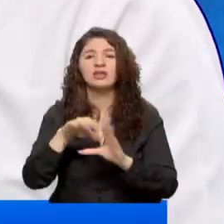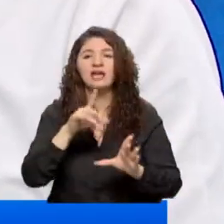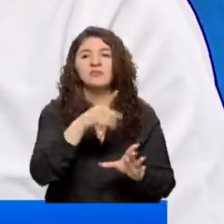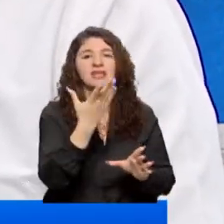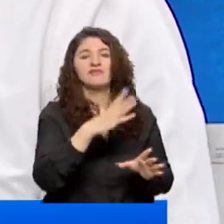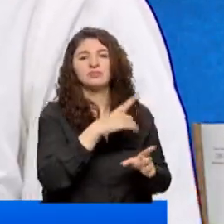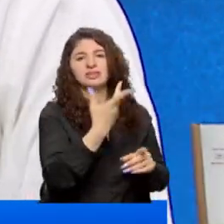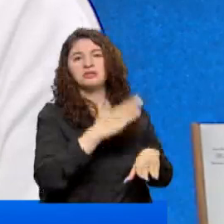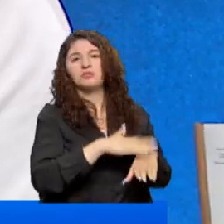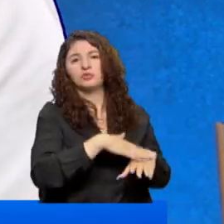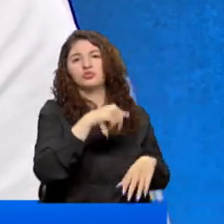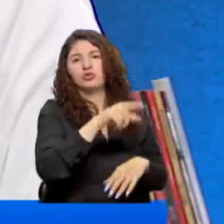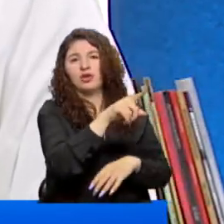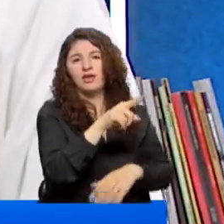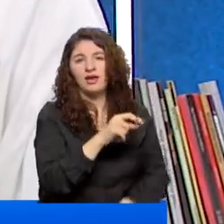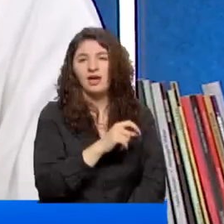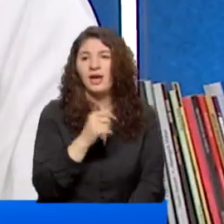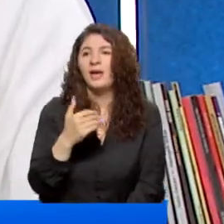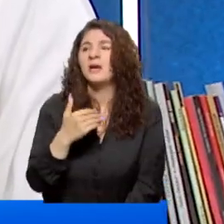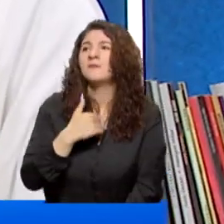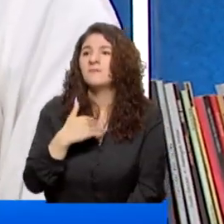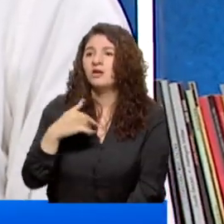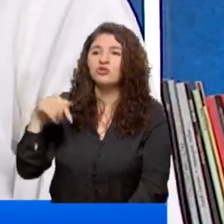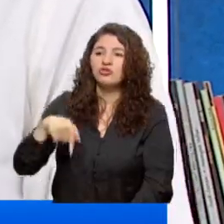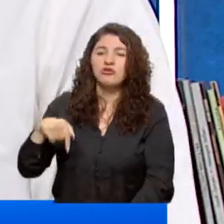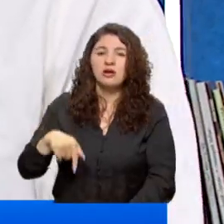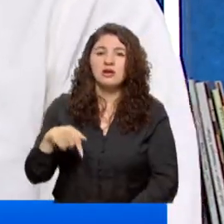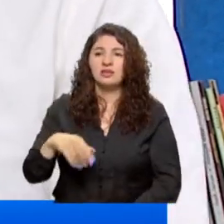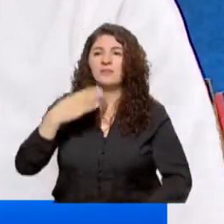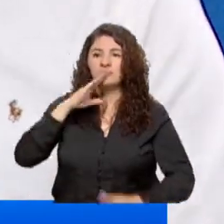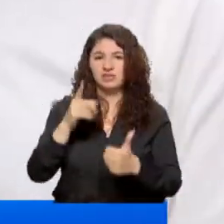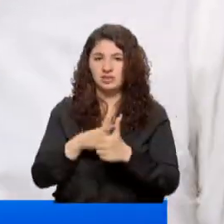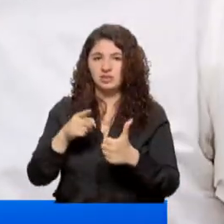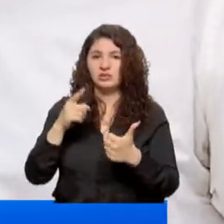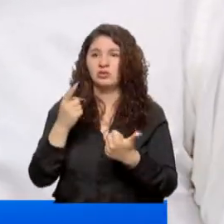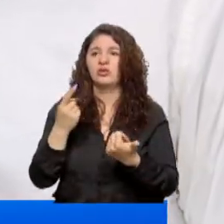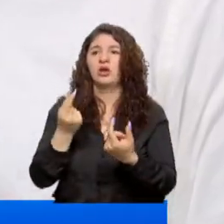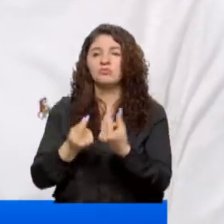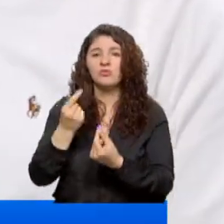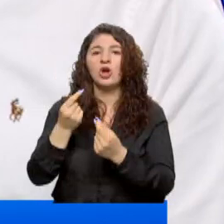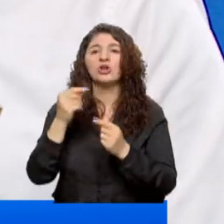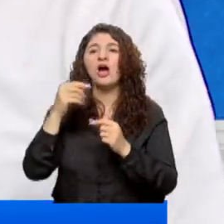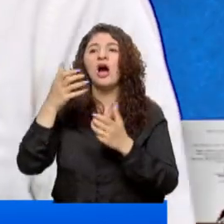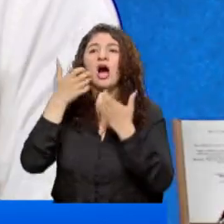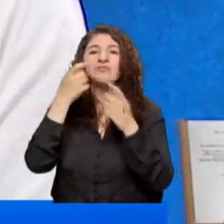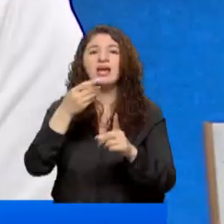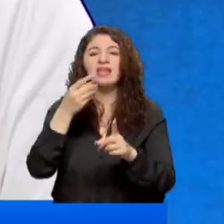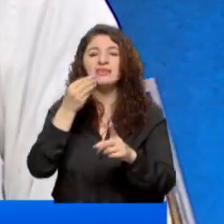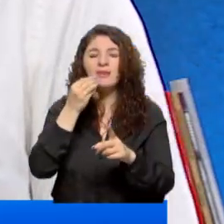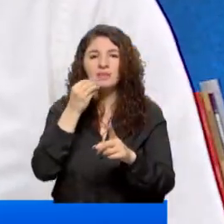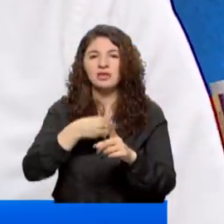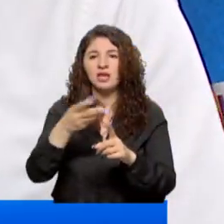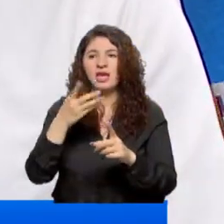şimdi Sizde ne var mı Sen ne yapıyorsun şu anda orada ben şu anda Mısır bu bakla yolcu yetiştiriyorum hayvanlarının